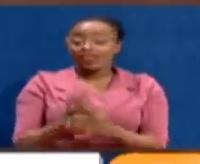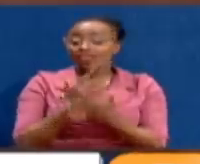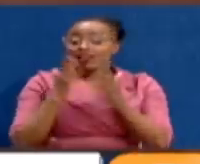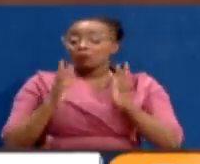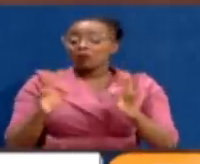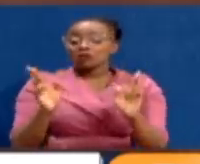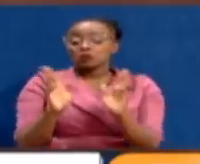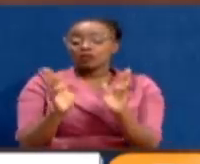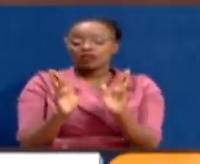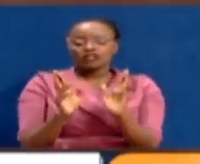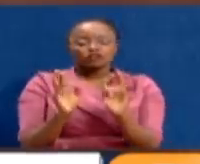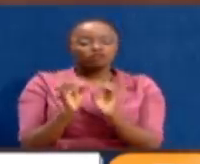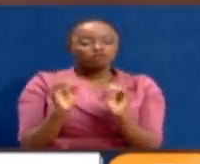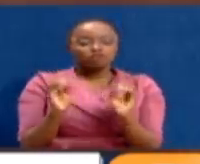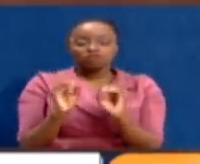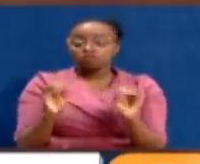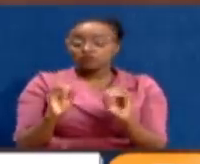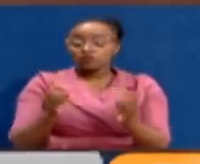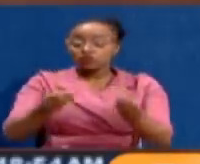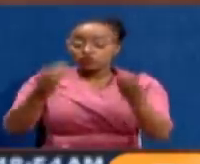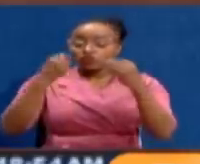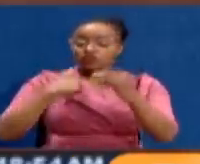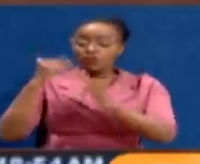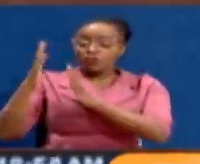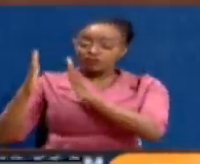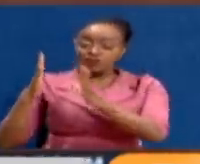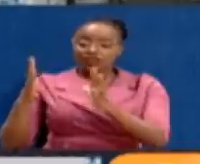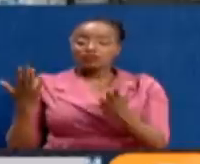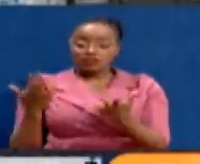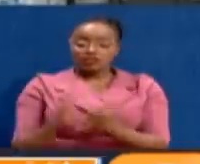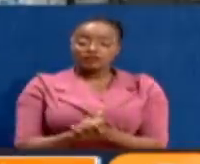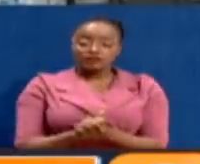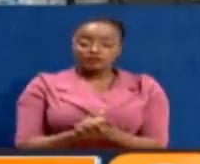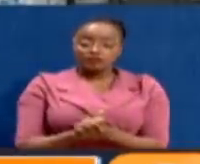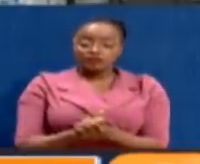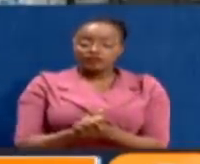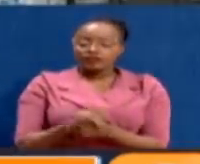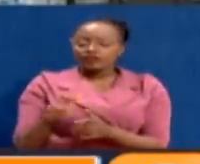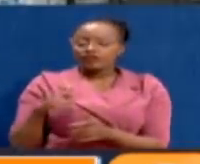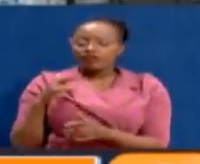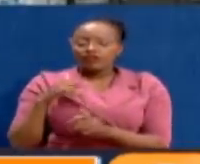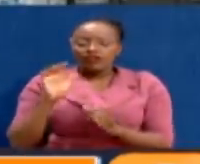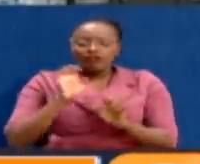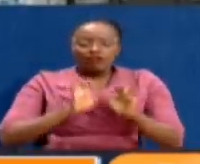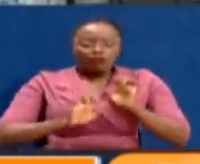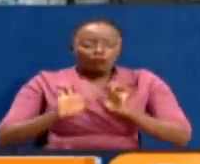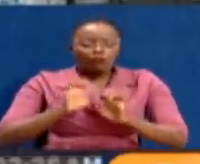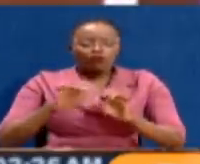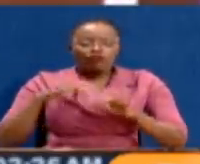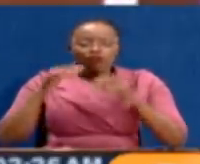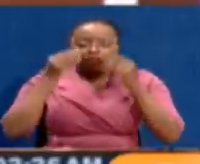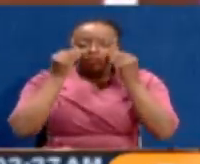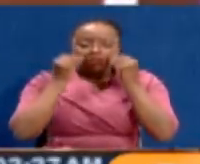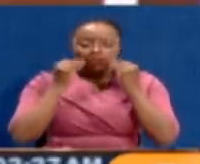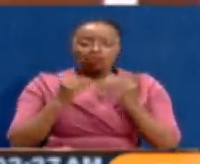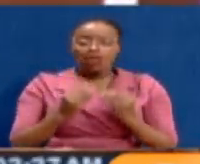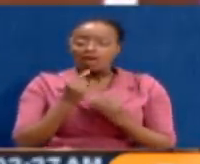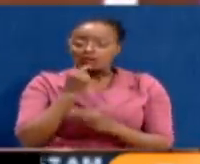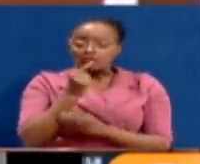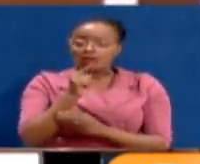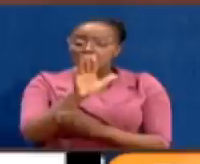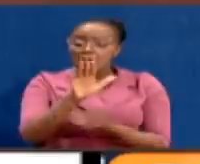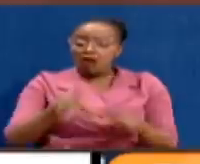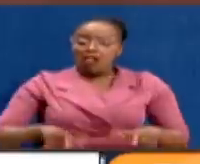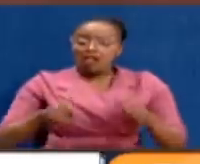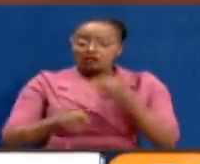willing to give me security, Mr. Chair. Hisia zikimzidi Malala, huku akidai maisha yake yamo